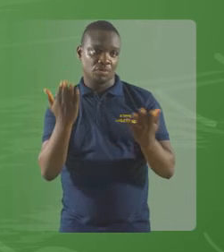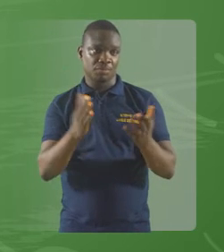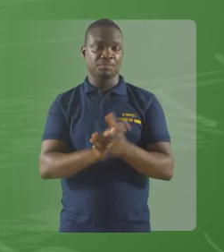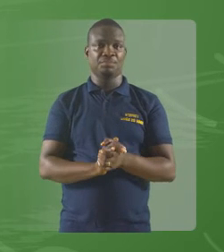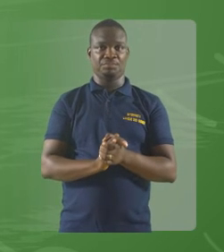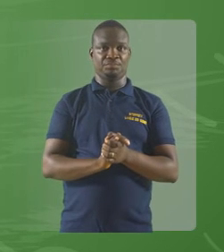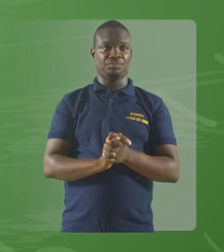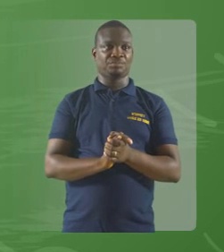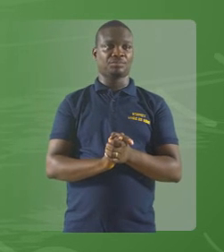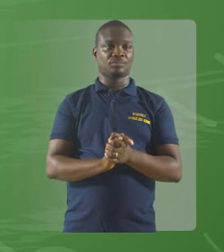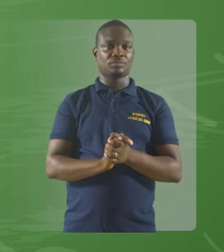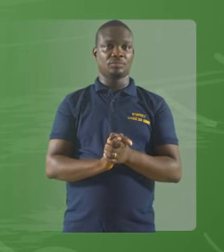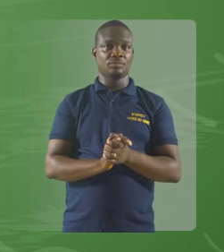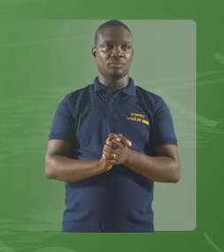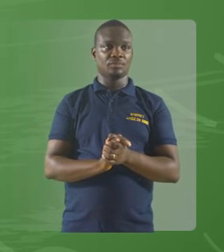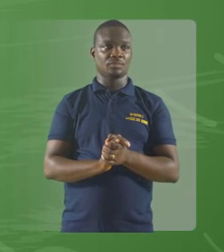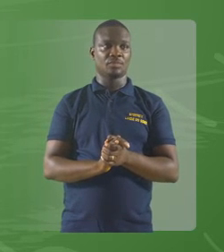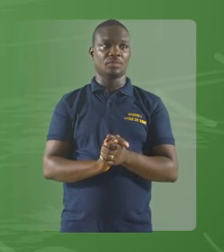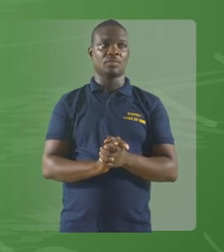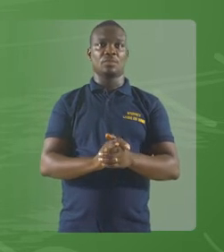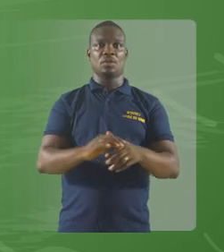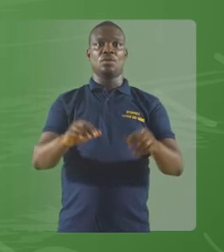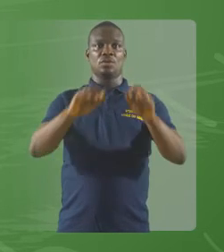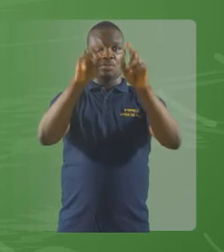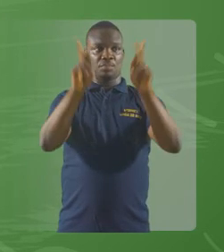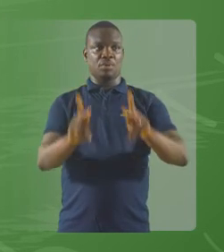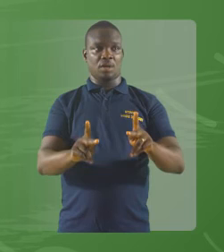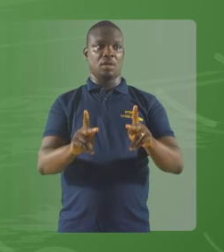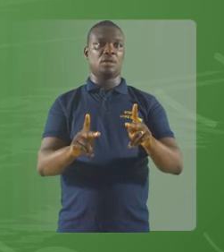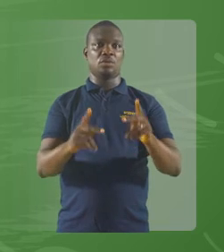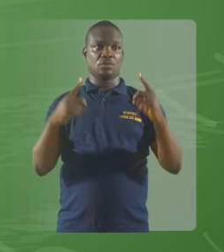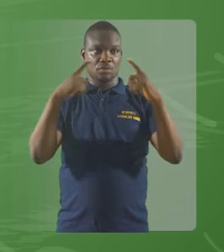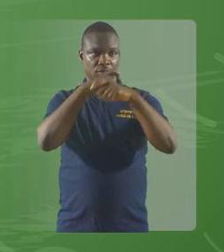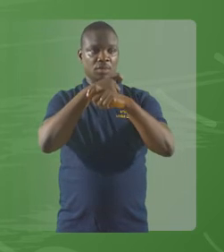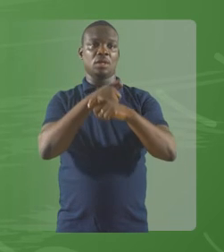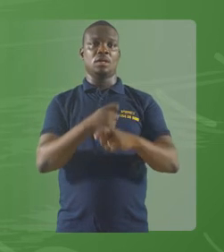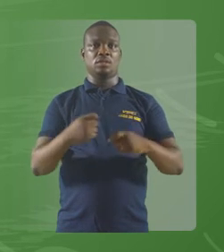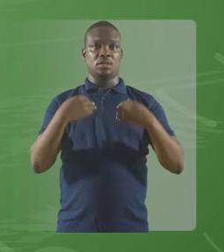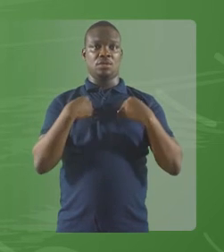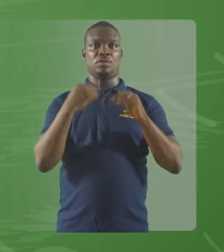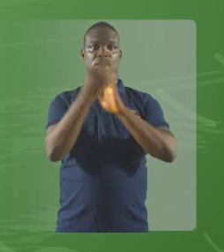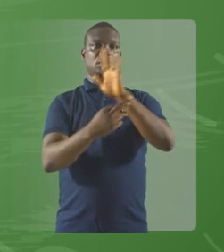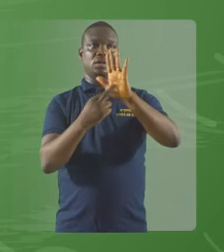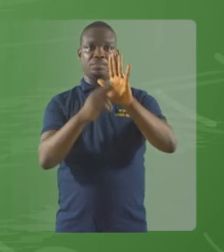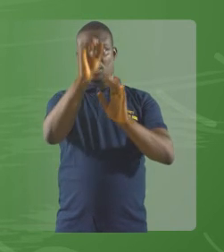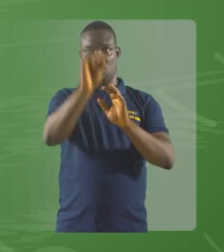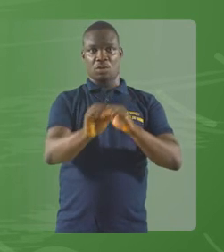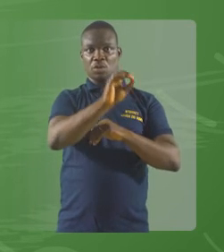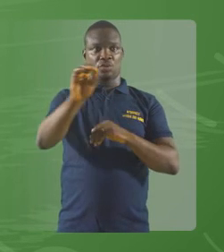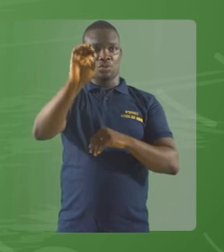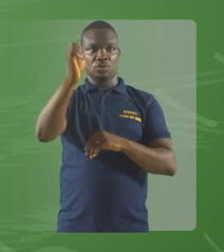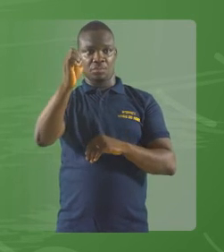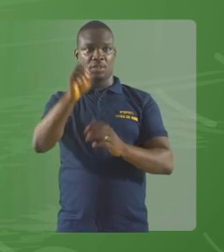Exercice de maison. Le plan complexe est muni d'un repère orthonormé